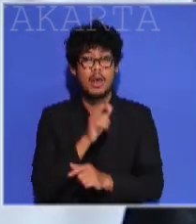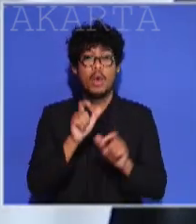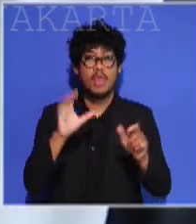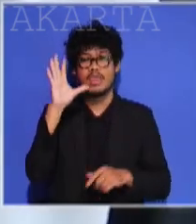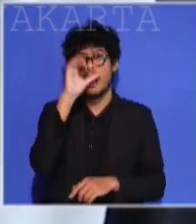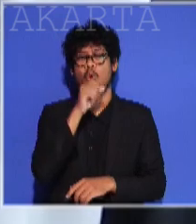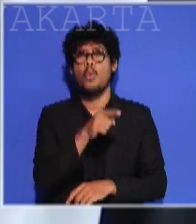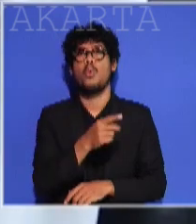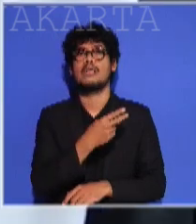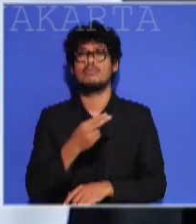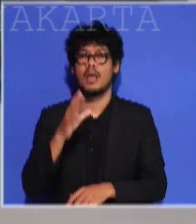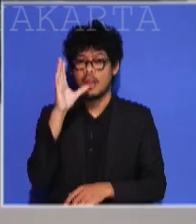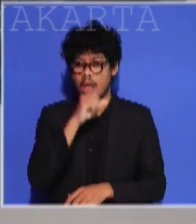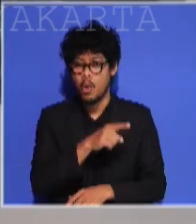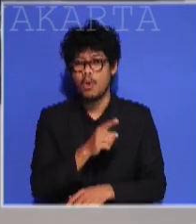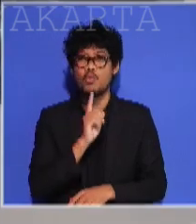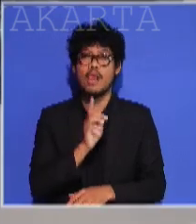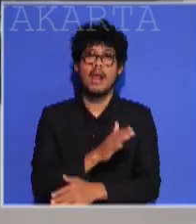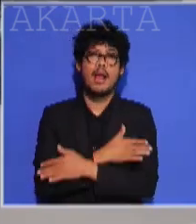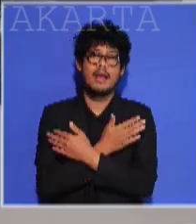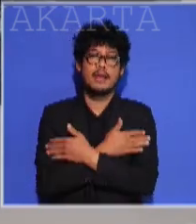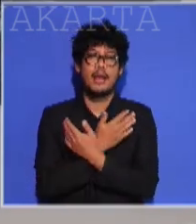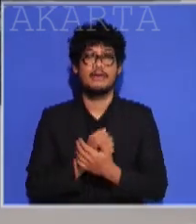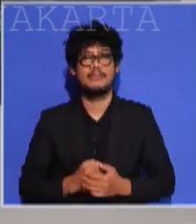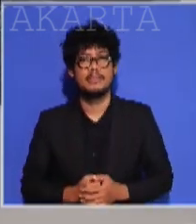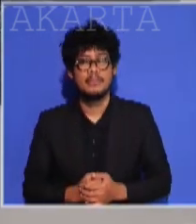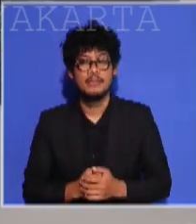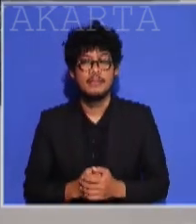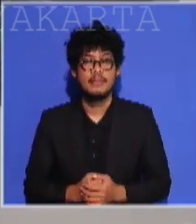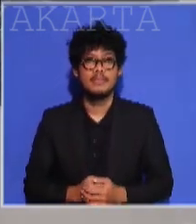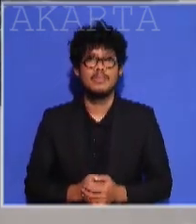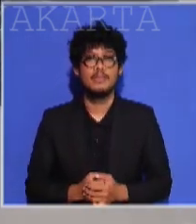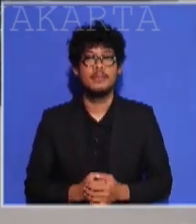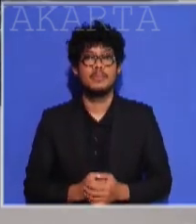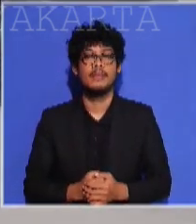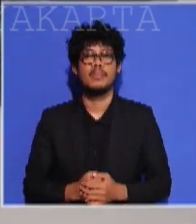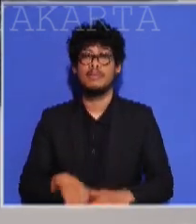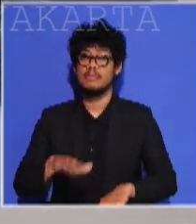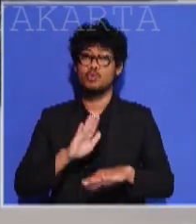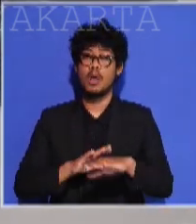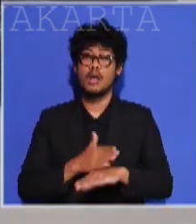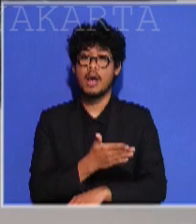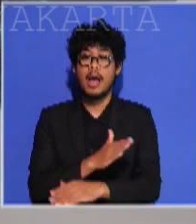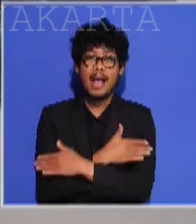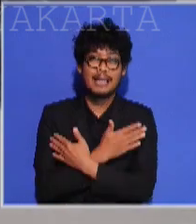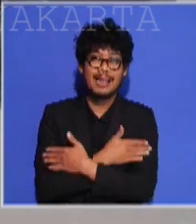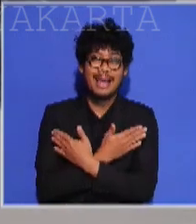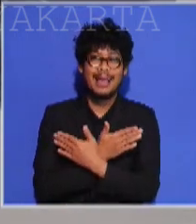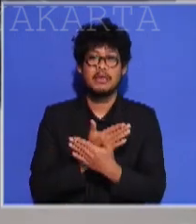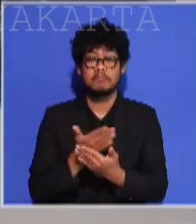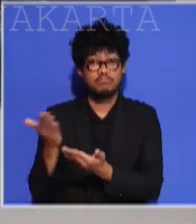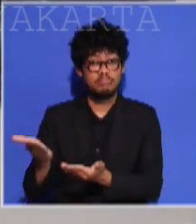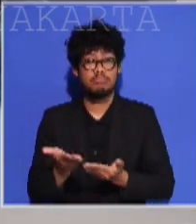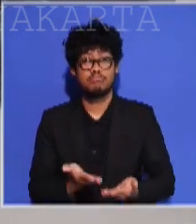Indonesia, milik Indonesia. Dengan semangat PU Mulia Jami, sebuah tradisi Aceh dalam memuliakan tamu, Aceh